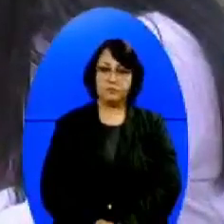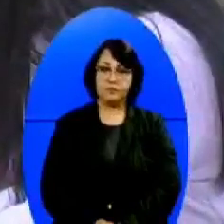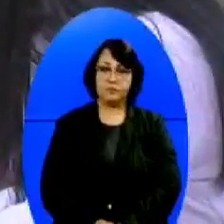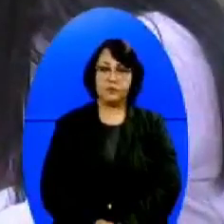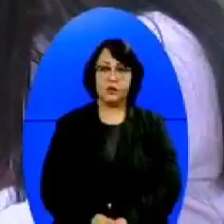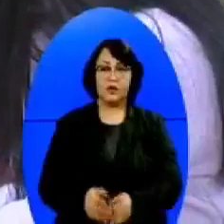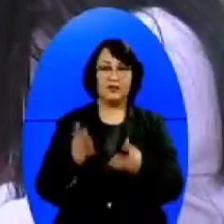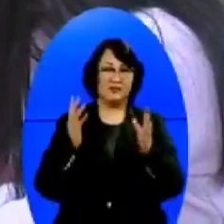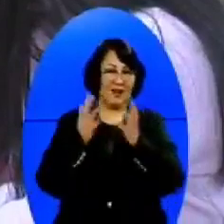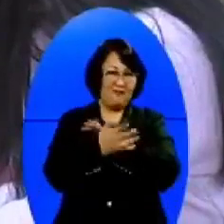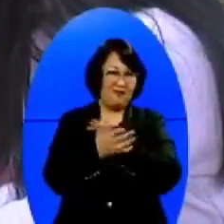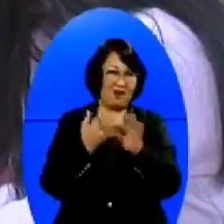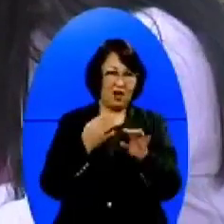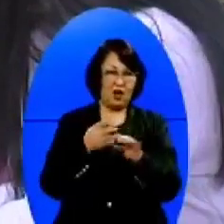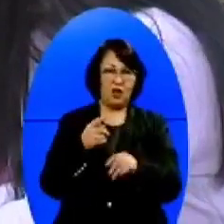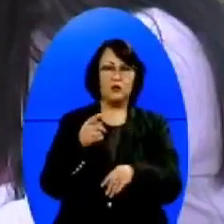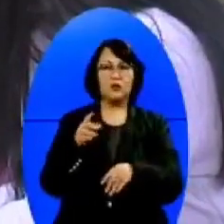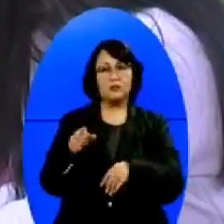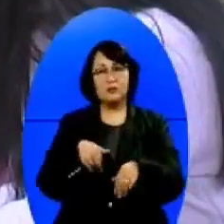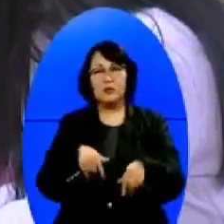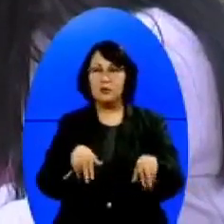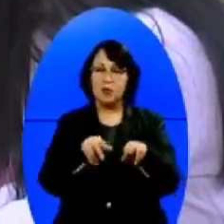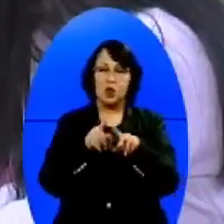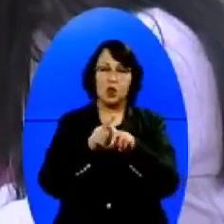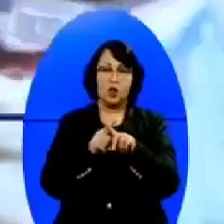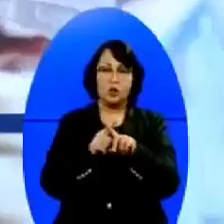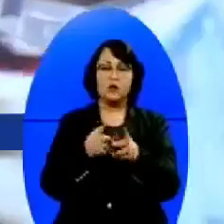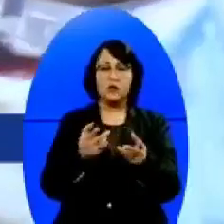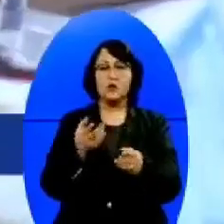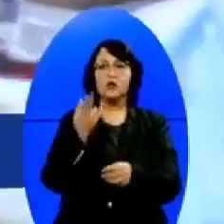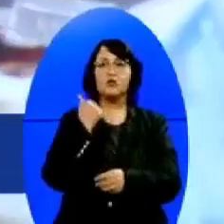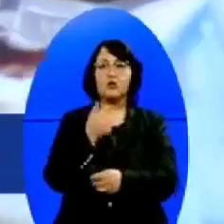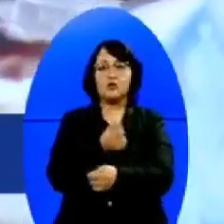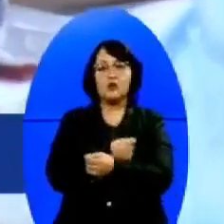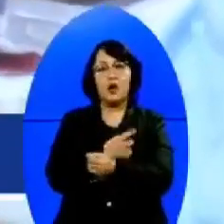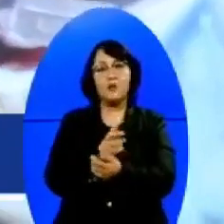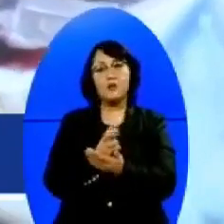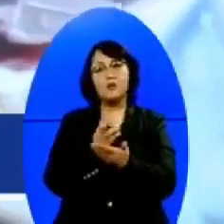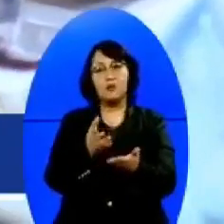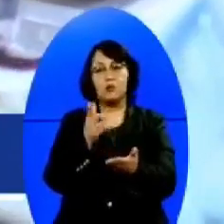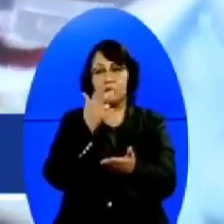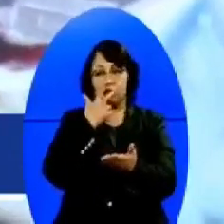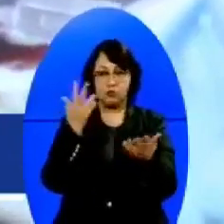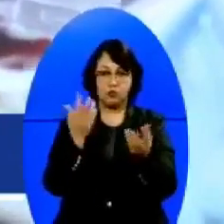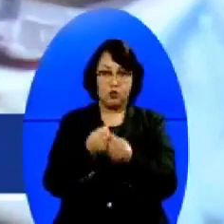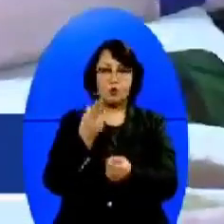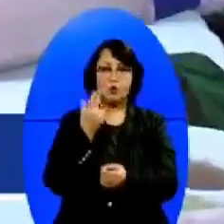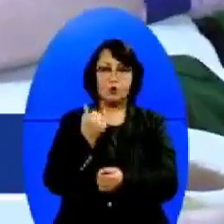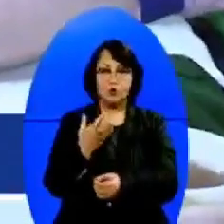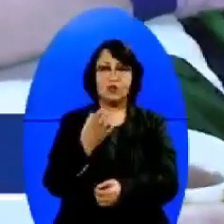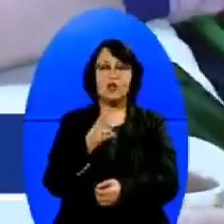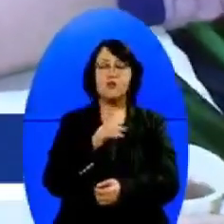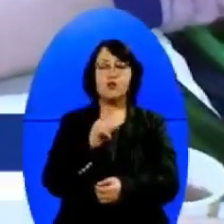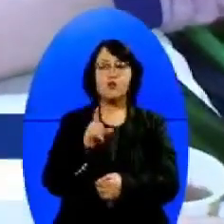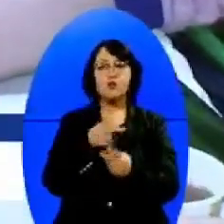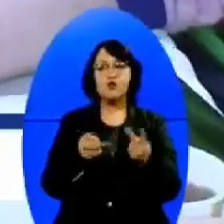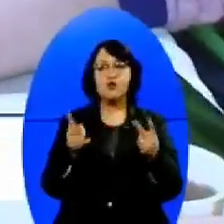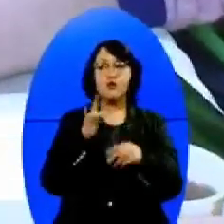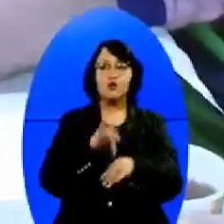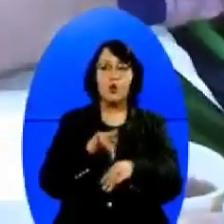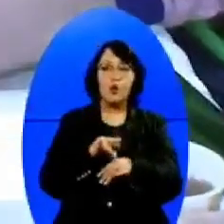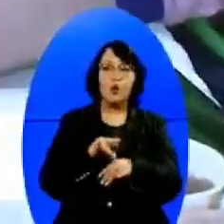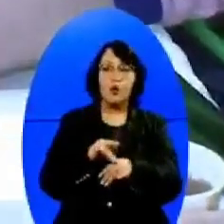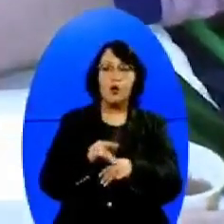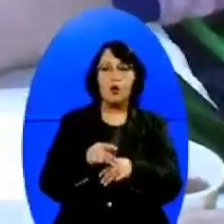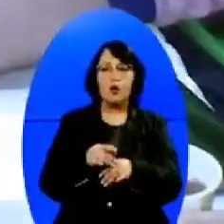Хөл хорой тогтоосонтой холбоотой цусаа бэлэглэх хүмүүсийн тоо эрс багассан байна. Иймээс цус хэлбэлт судлалын үндэсний төвийн явуулын баг уриалга гаргаж